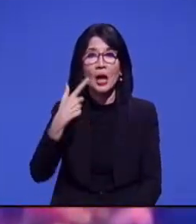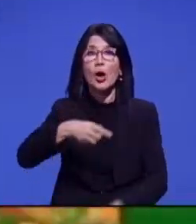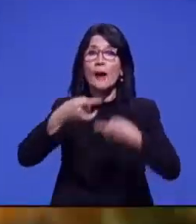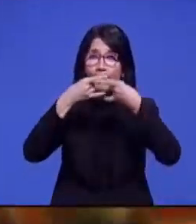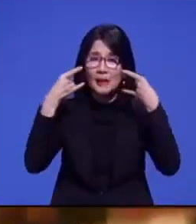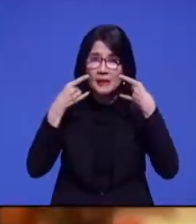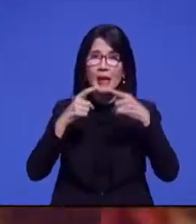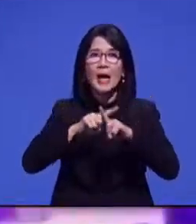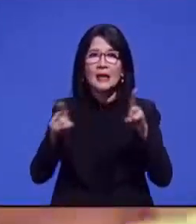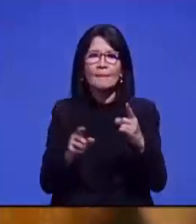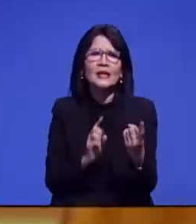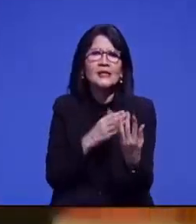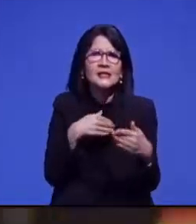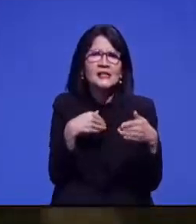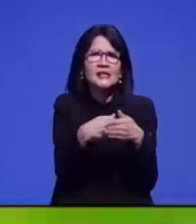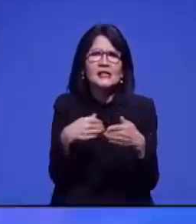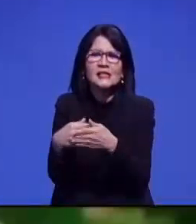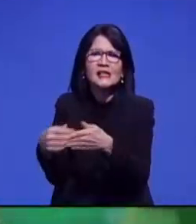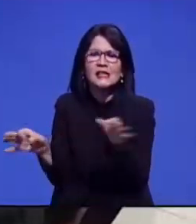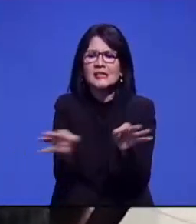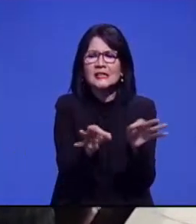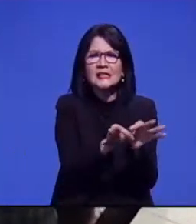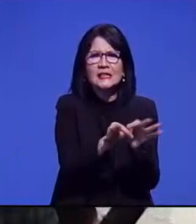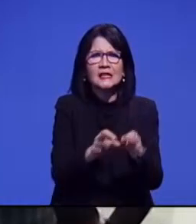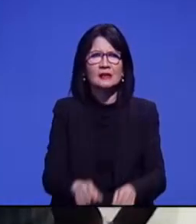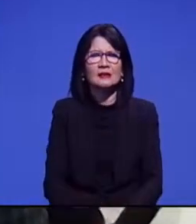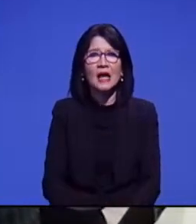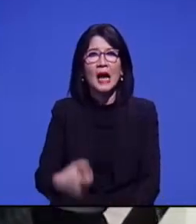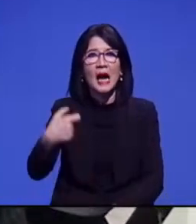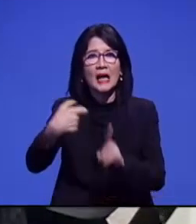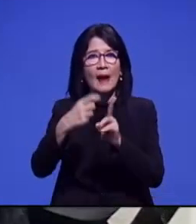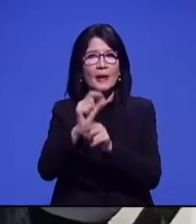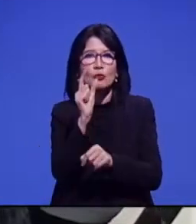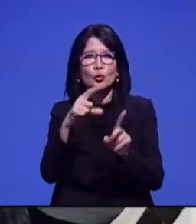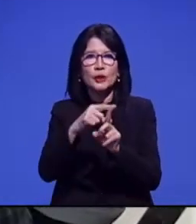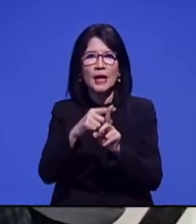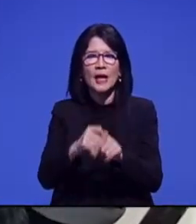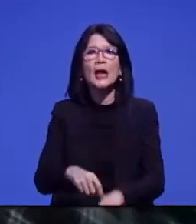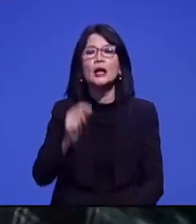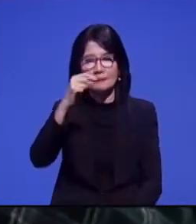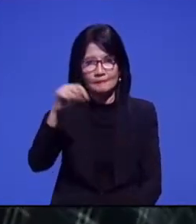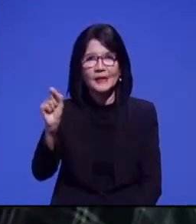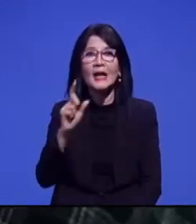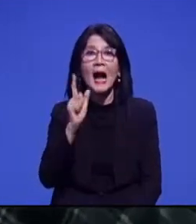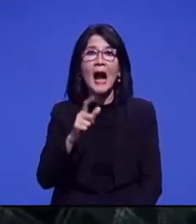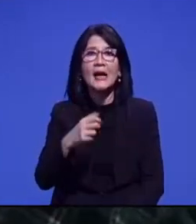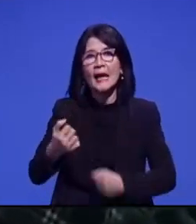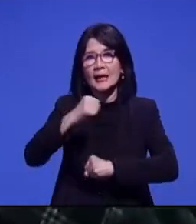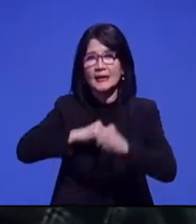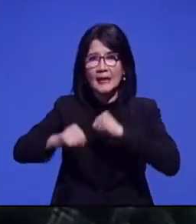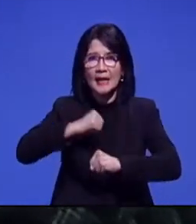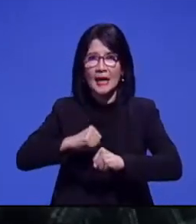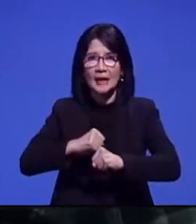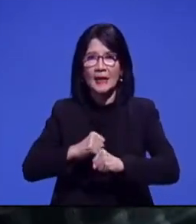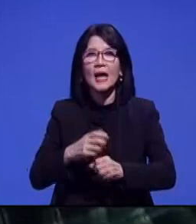masker, mereka berdekatan hingga abai protokol kesehatan. KPUD Kabupaten Tasikmalaya membenarkan kegiatan yang diikuti pegawai KPUD